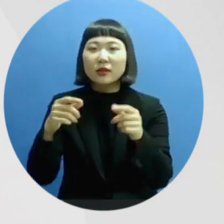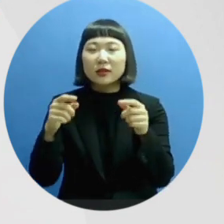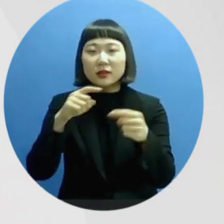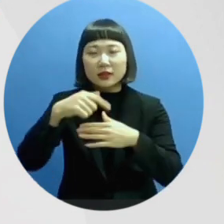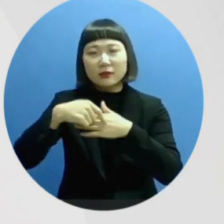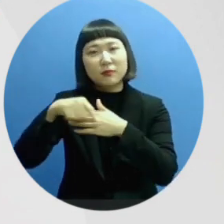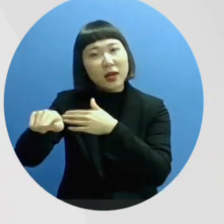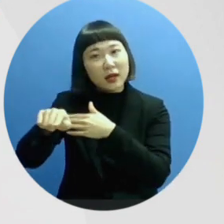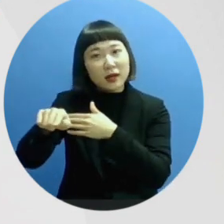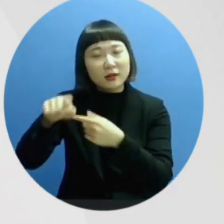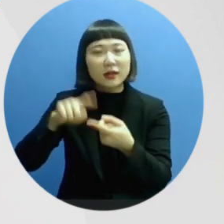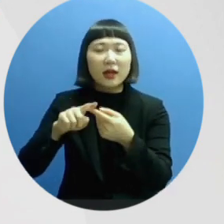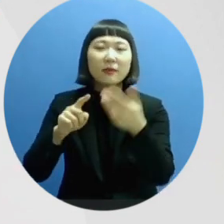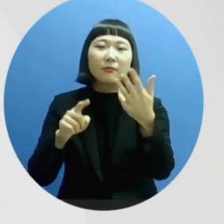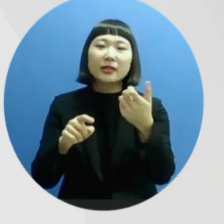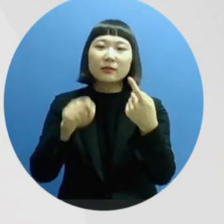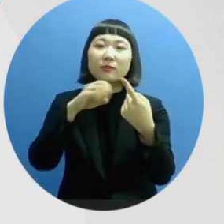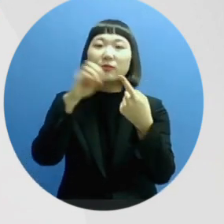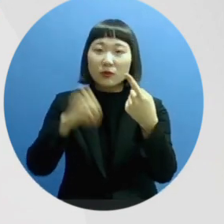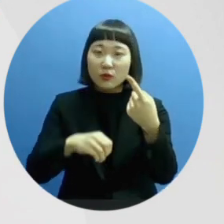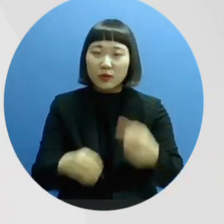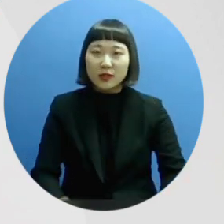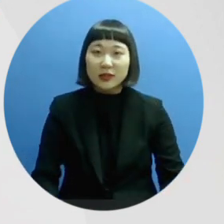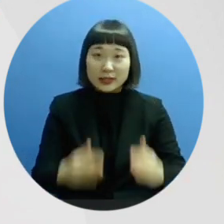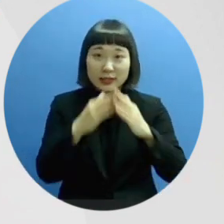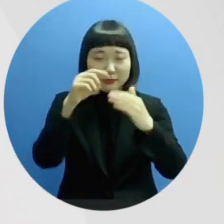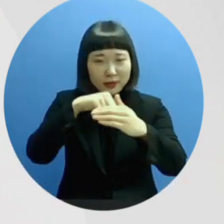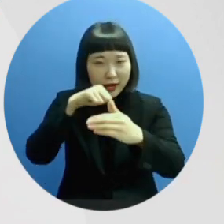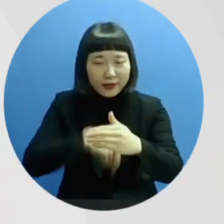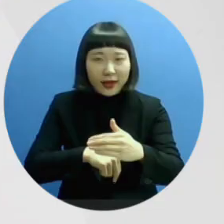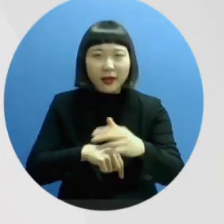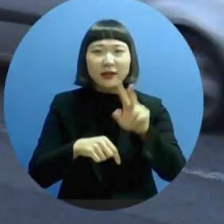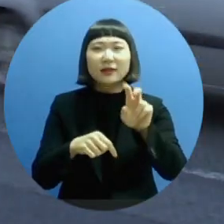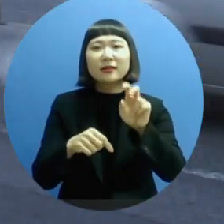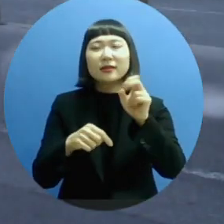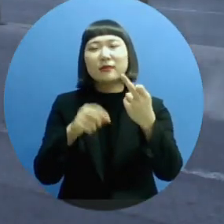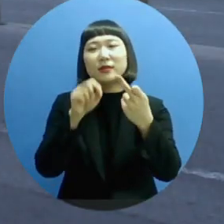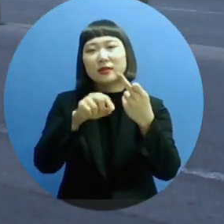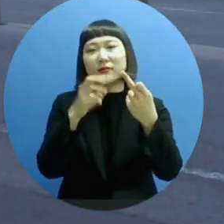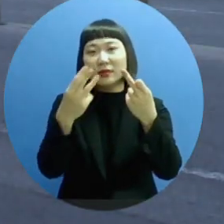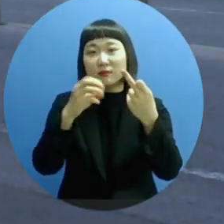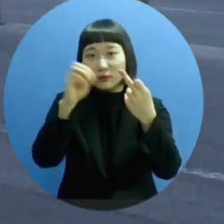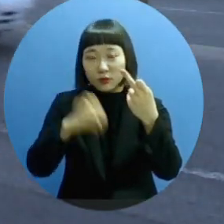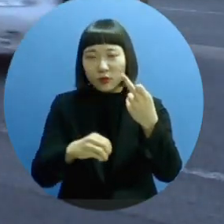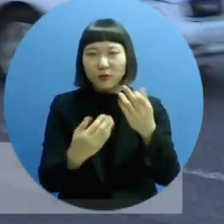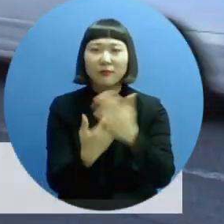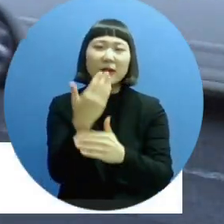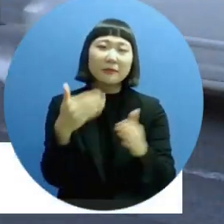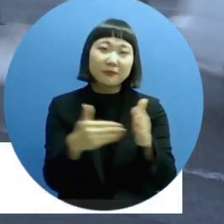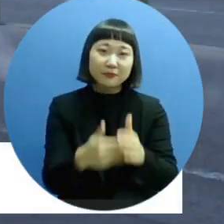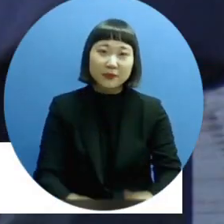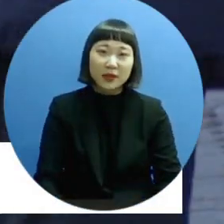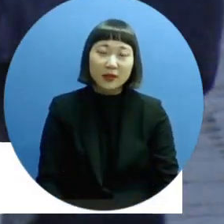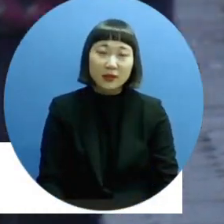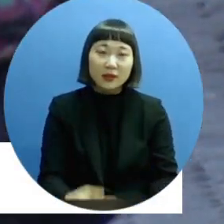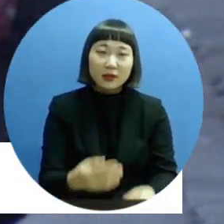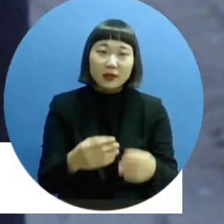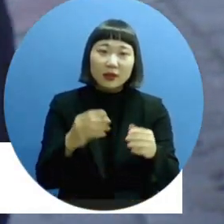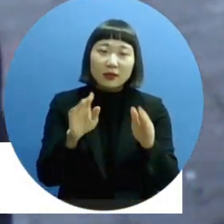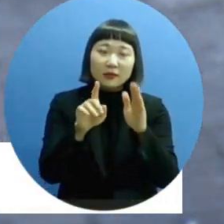81%, 실내나 집에서도 12.3% 발생했습니다. 질환별로는 저체온증이 전체